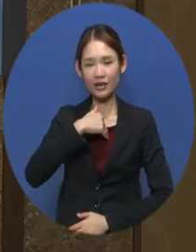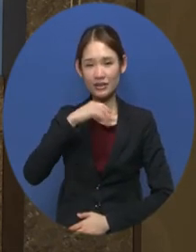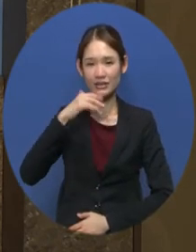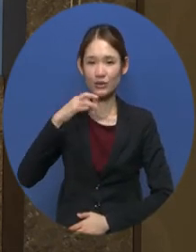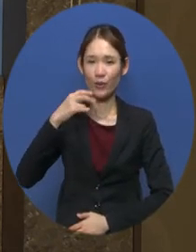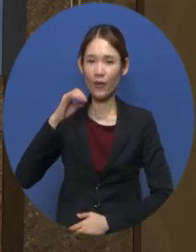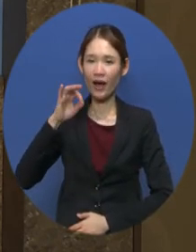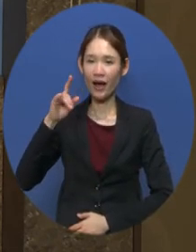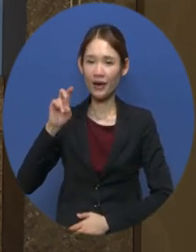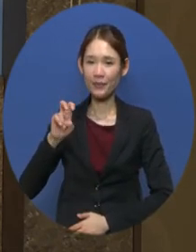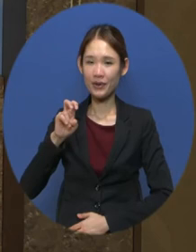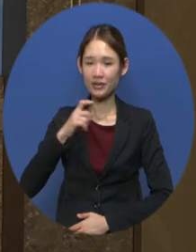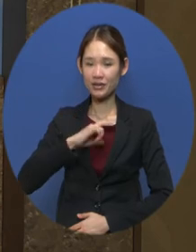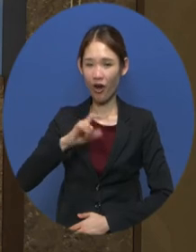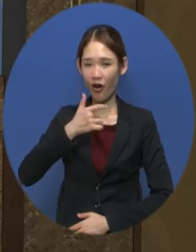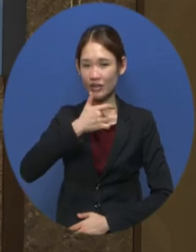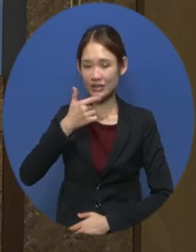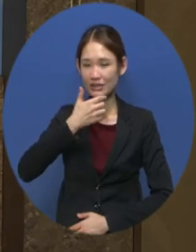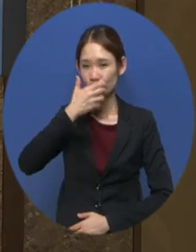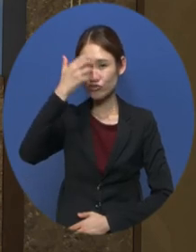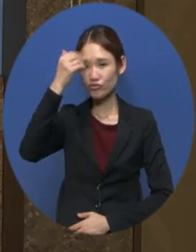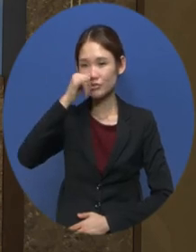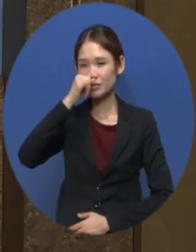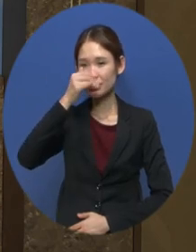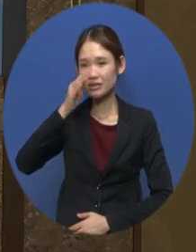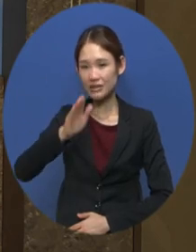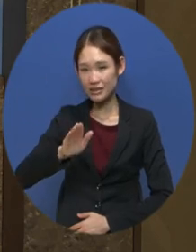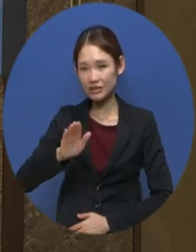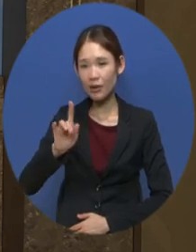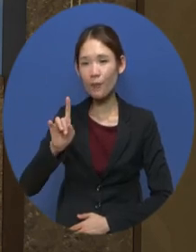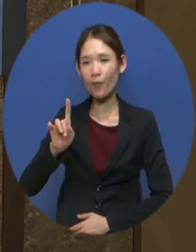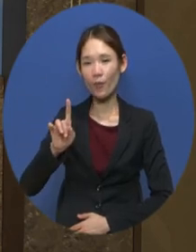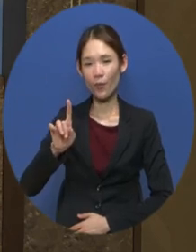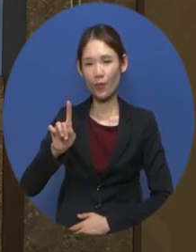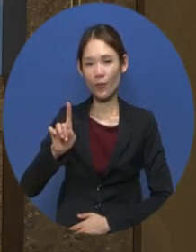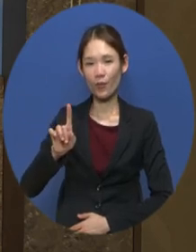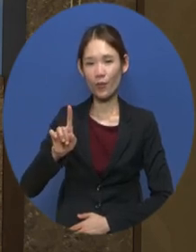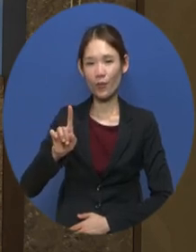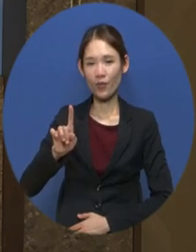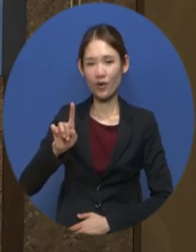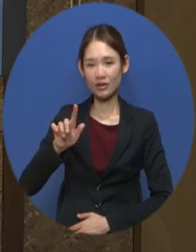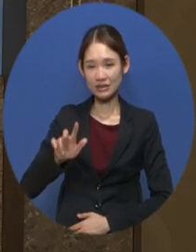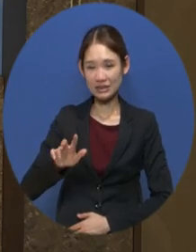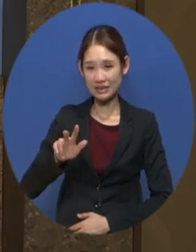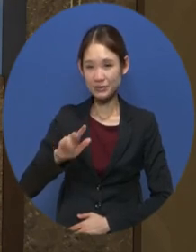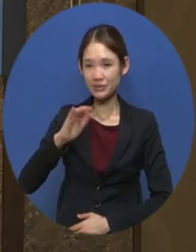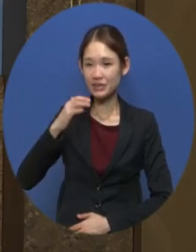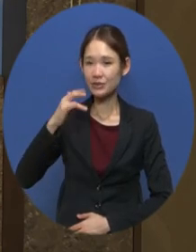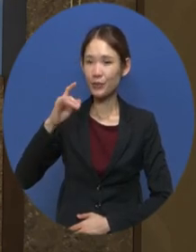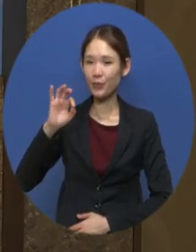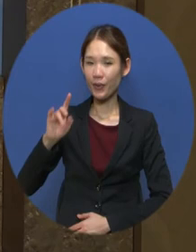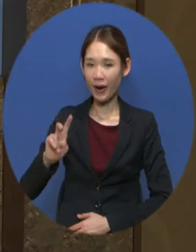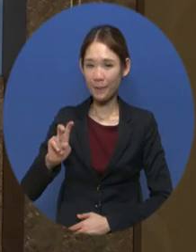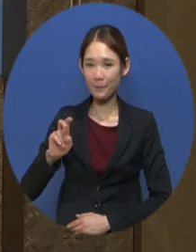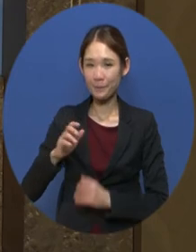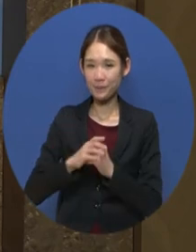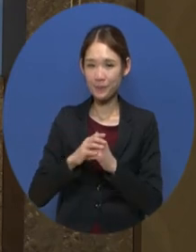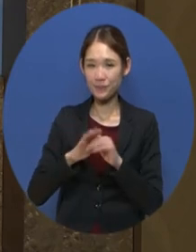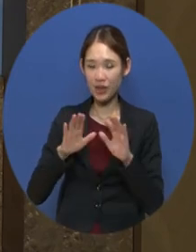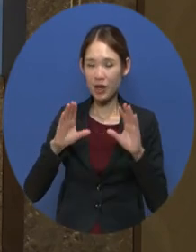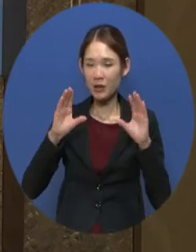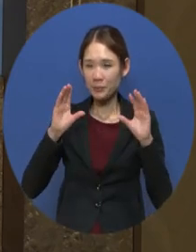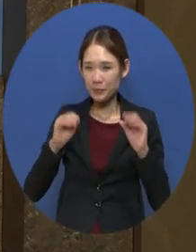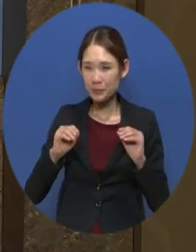저희가 실로암에서 이제 큰 꿈이 있다면은 지금의 실로암이 현재의 실로암에서